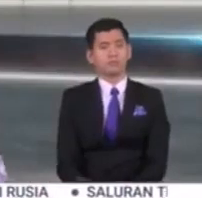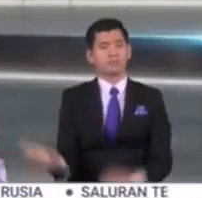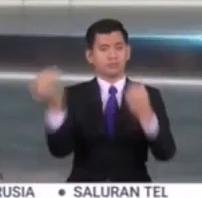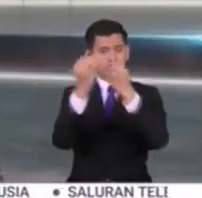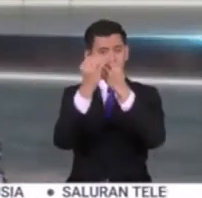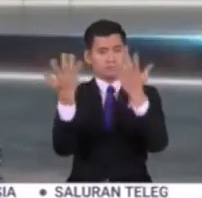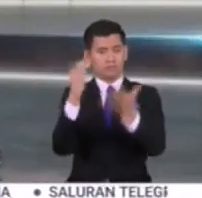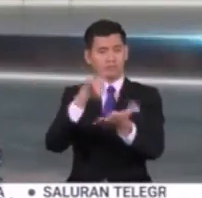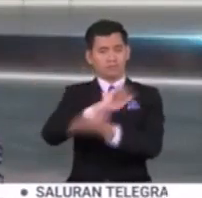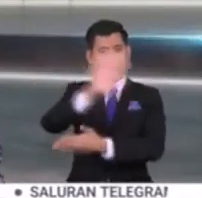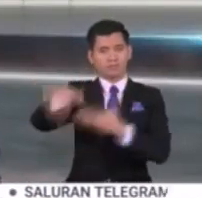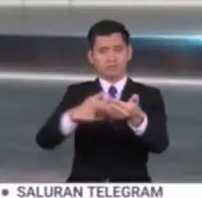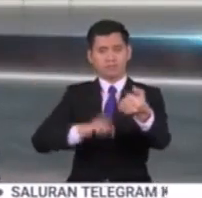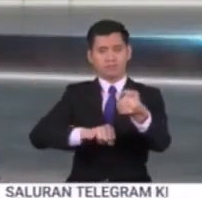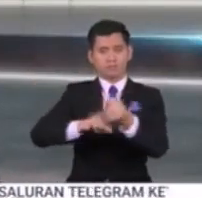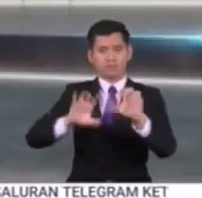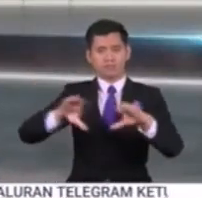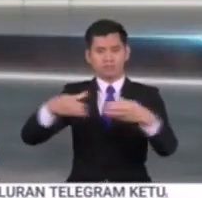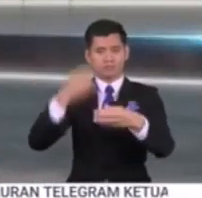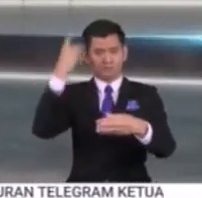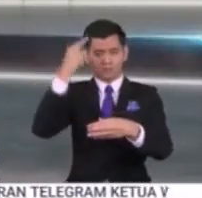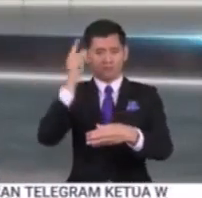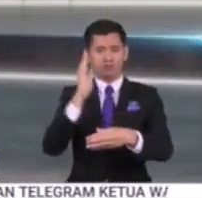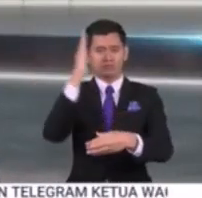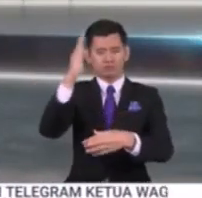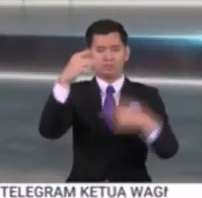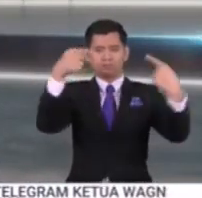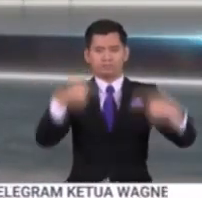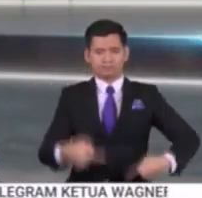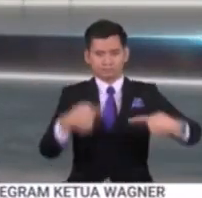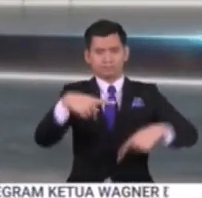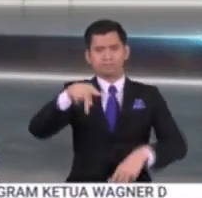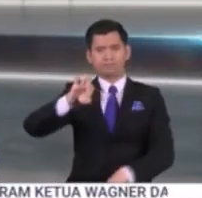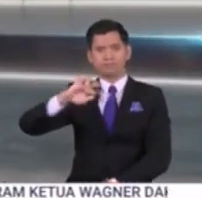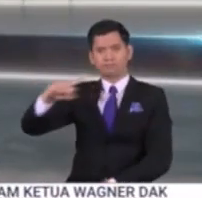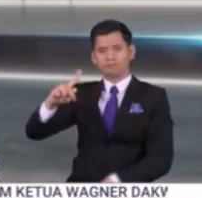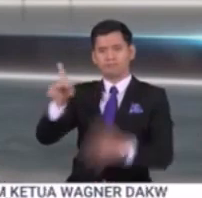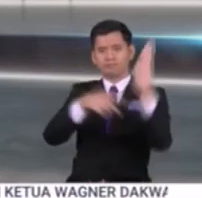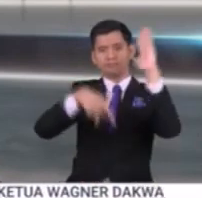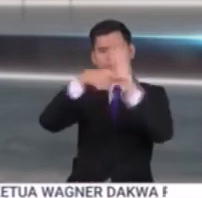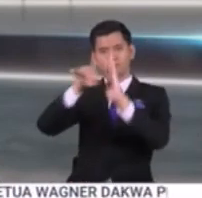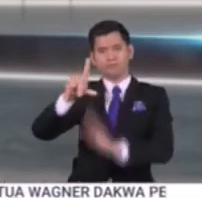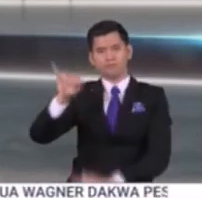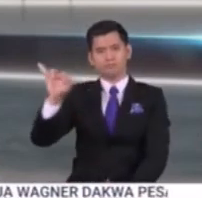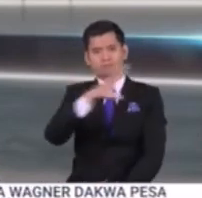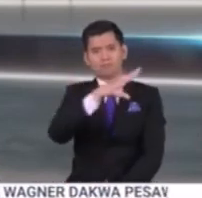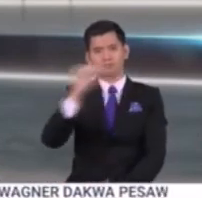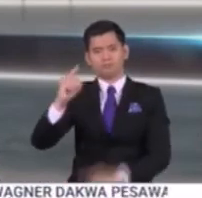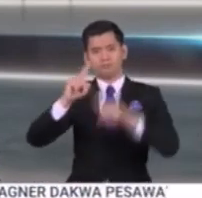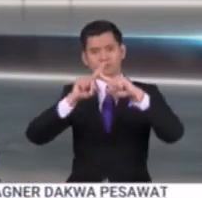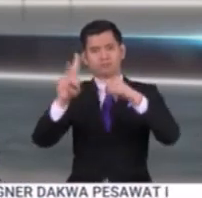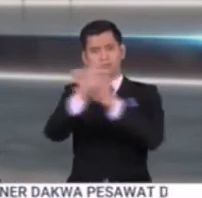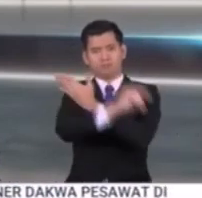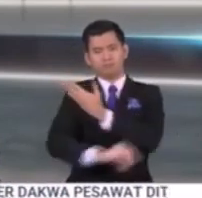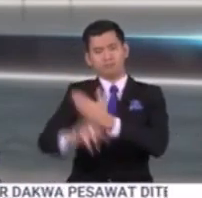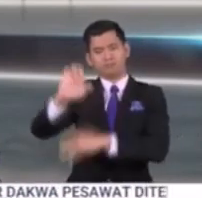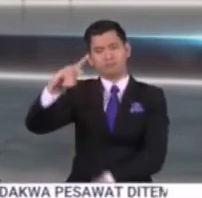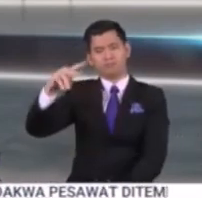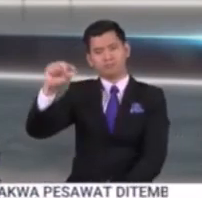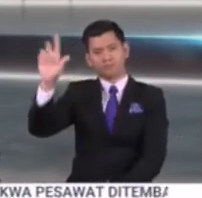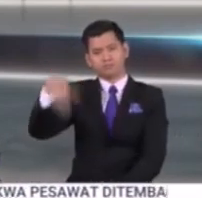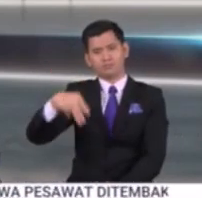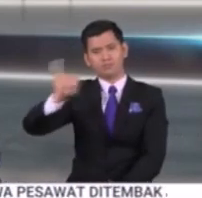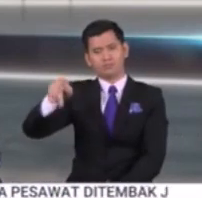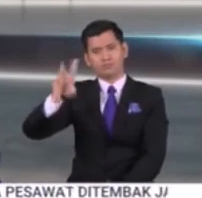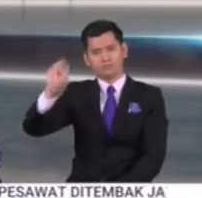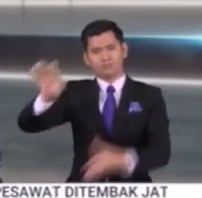Dalam pada itu, semua penyokong parti politik yang bakal bertanding pada PRK Parlimen Pulai dan Dewan Negeri Simpang Jeram